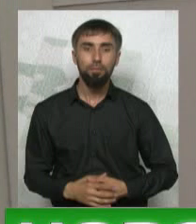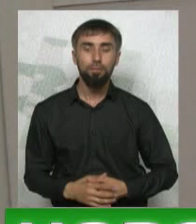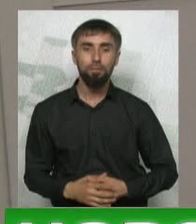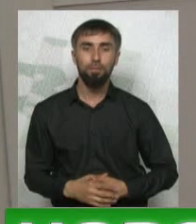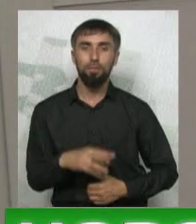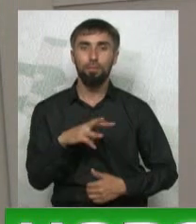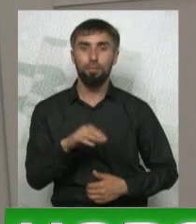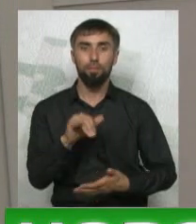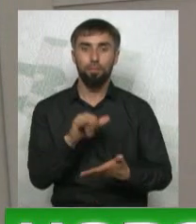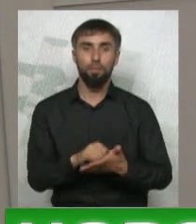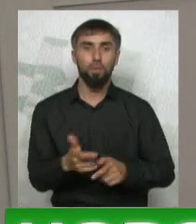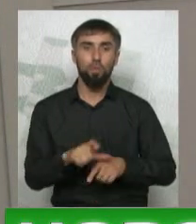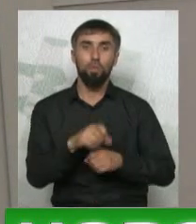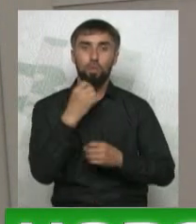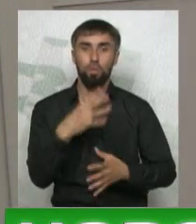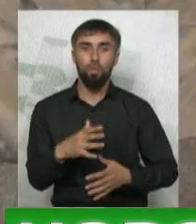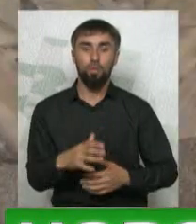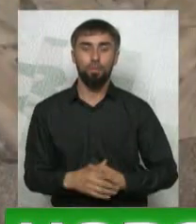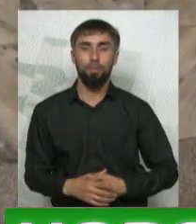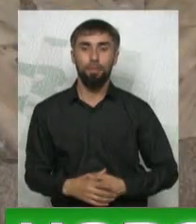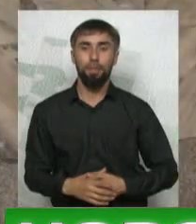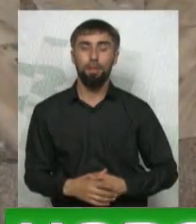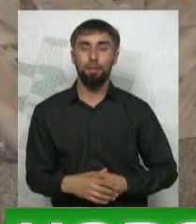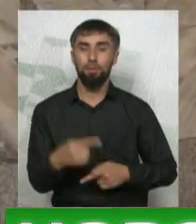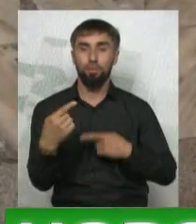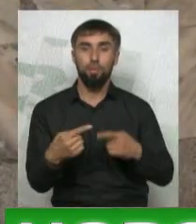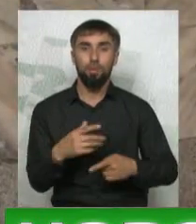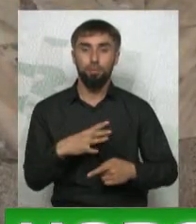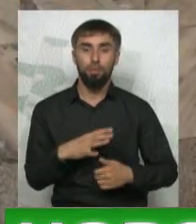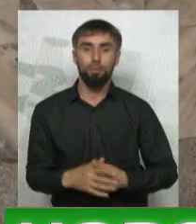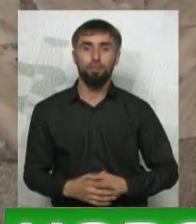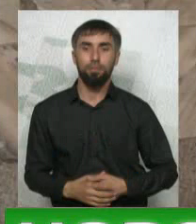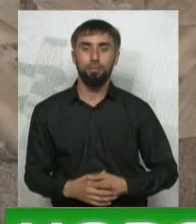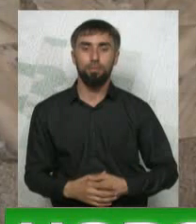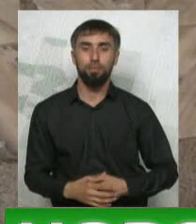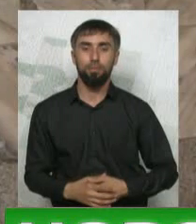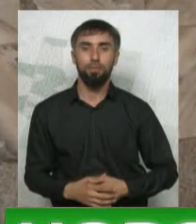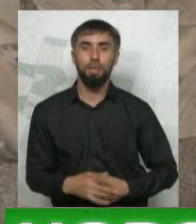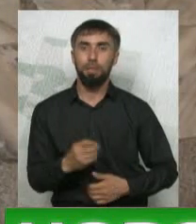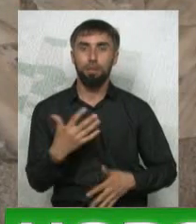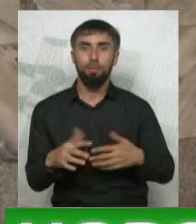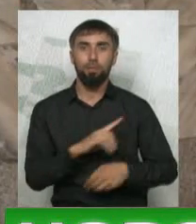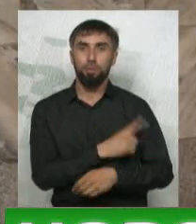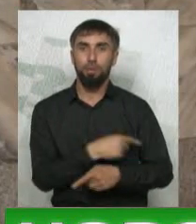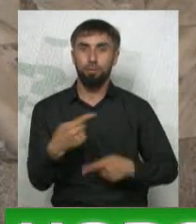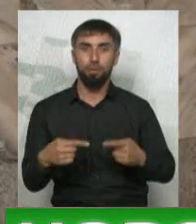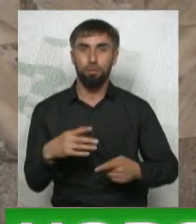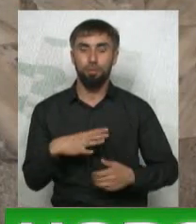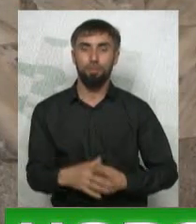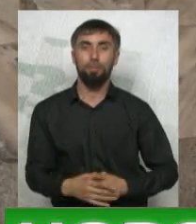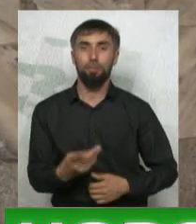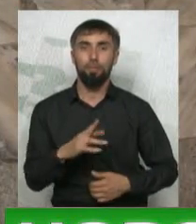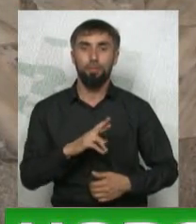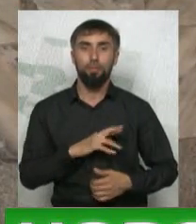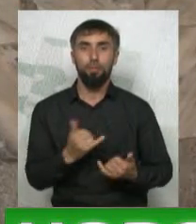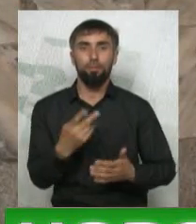Поставил мат, даже очень хорошо, как я думал. Соперник был не слабый, сильный. Но я